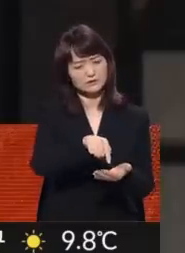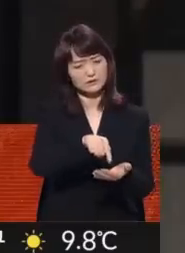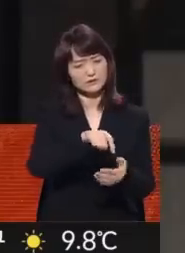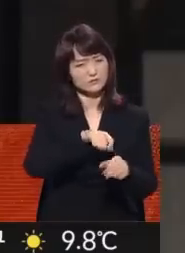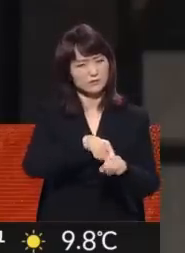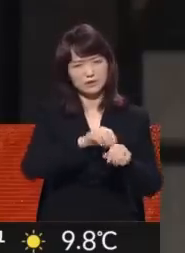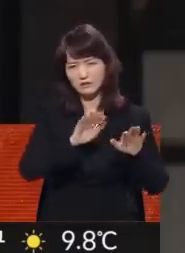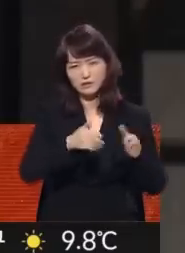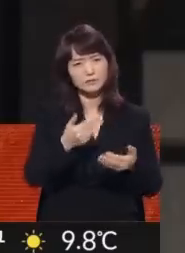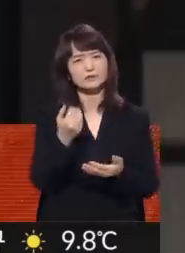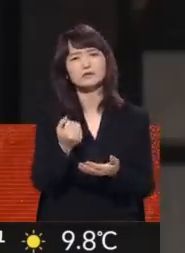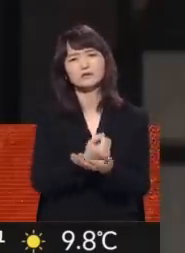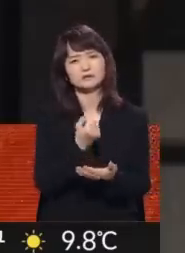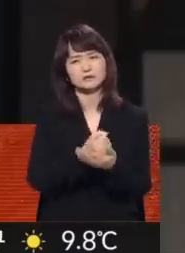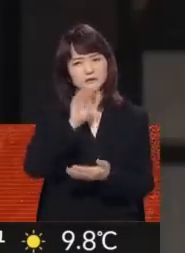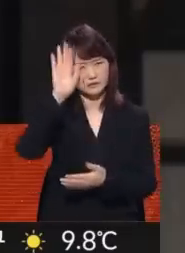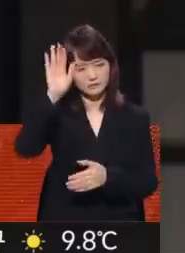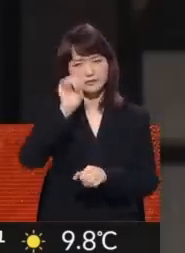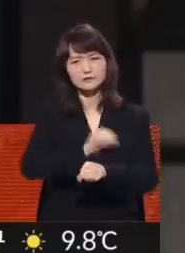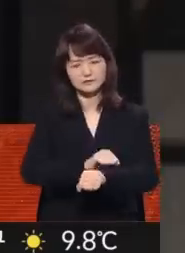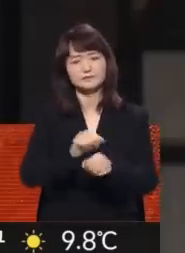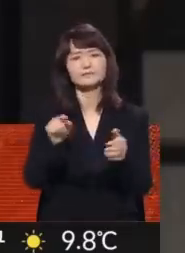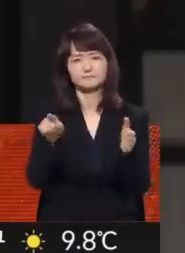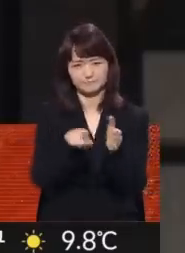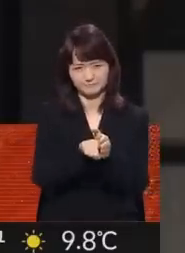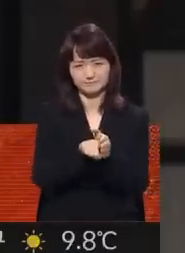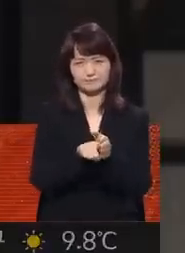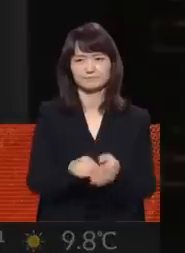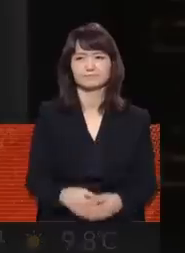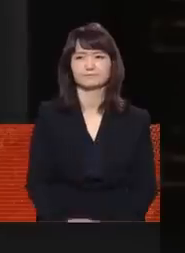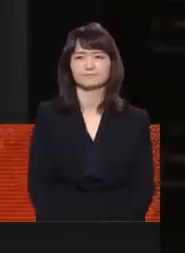안타깝지만 앞으로는 잘 할 거라고 믿습니다